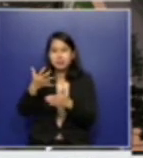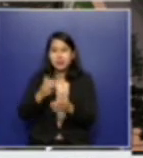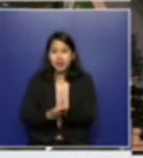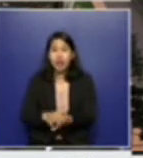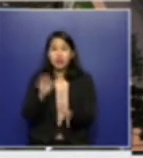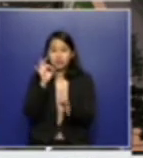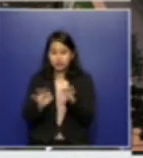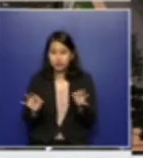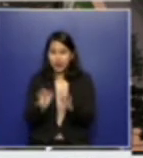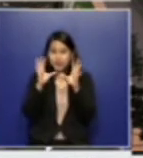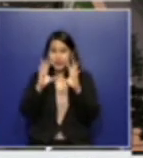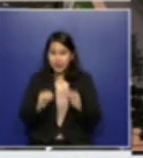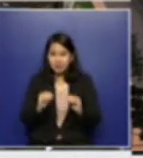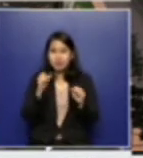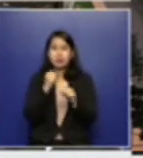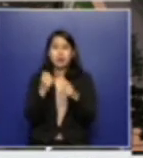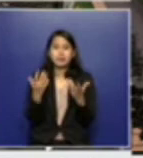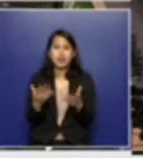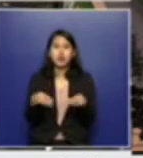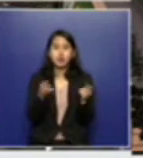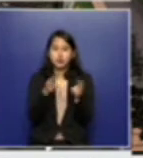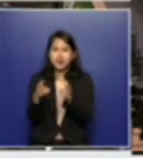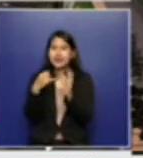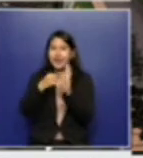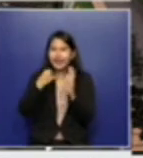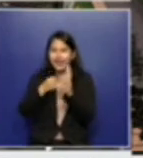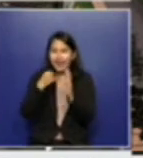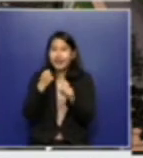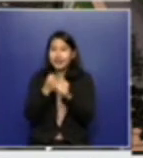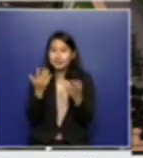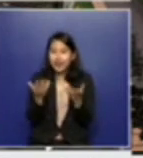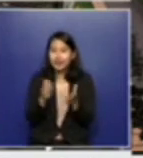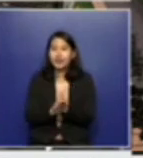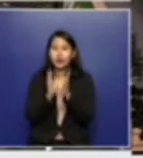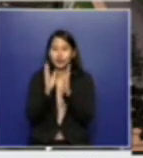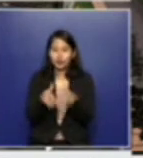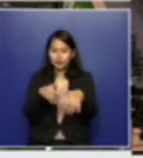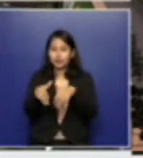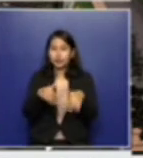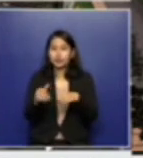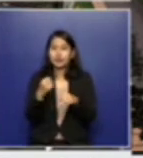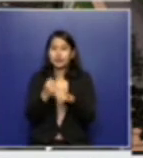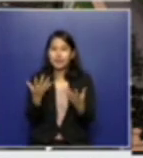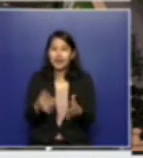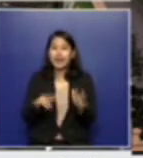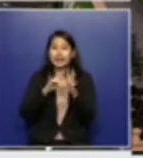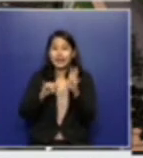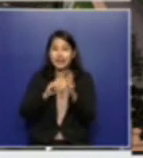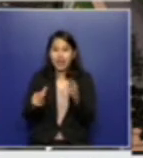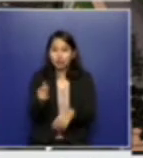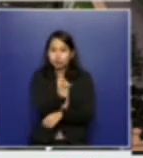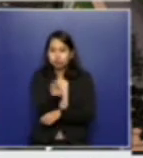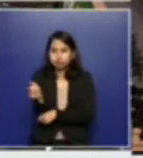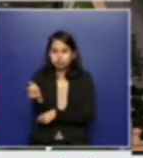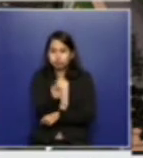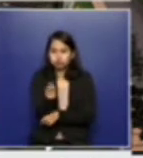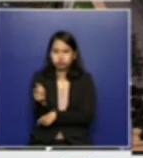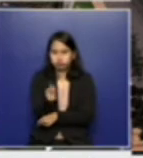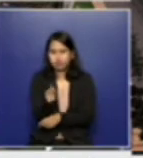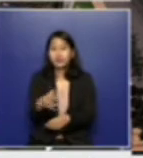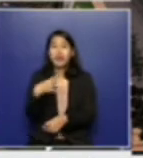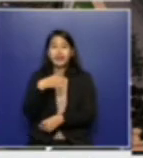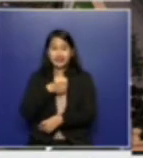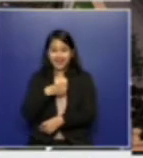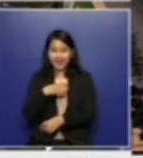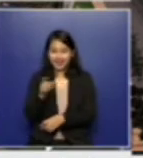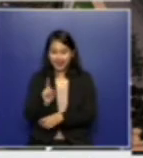ไฟป่าแบบนี้ครับจริงๆแล้ววิธีการง่ายๆครับชาวบ้านเขาใช้เครื่องพ่นยาครับและสิ่งที่เขาต้องการเนี่ยเขาต้องการเฉ